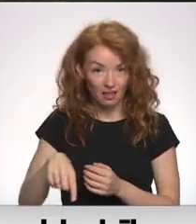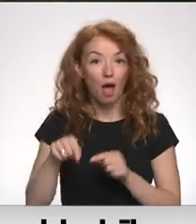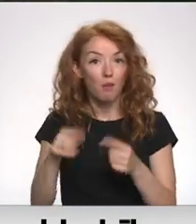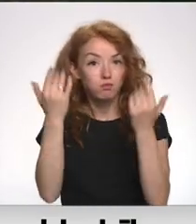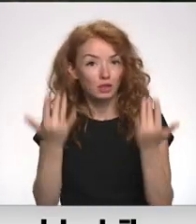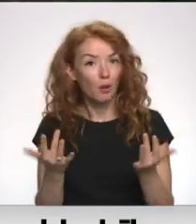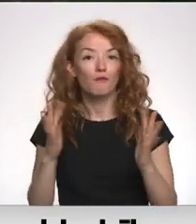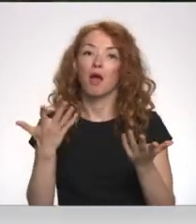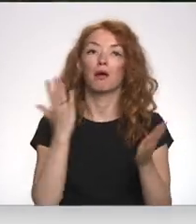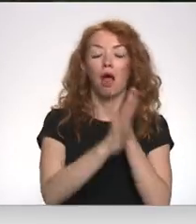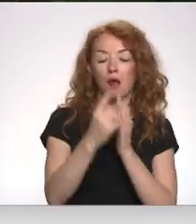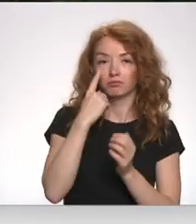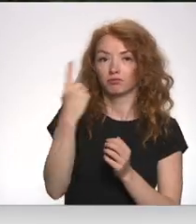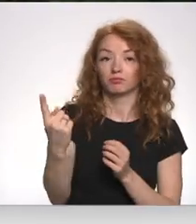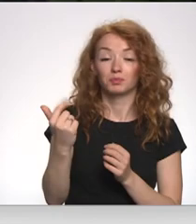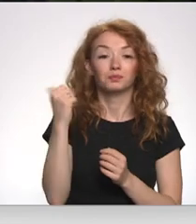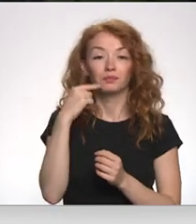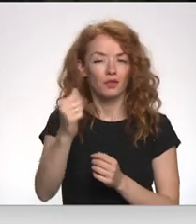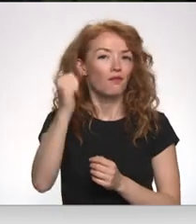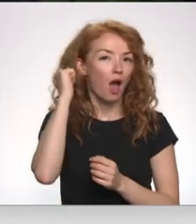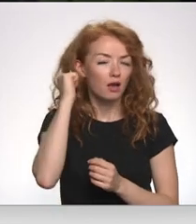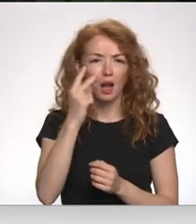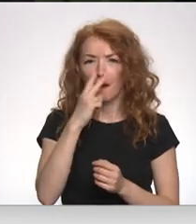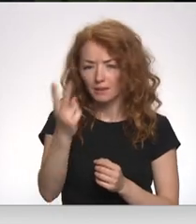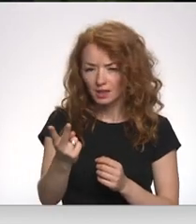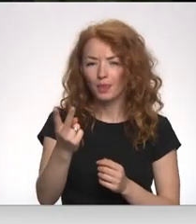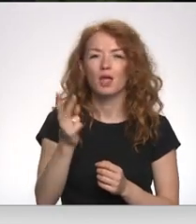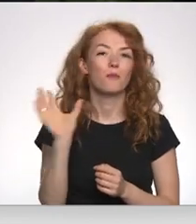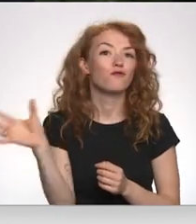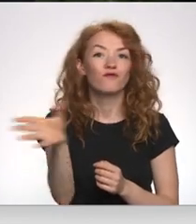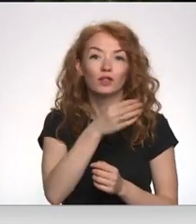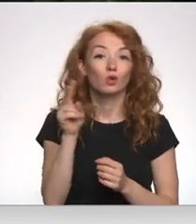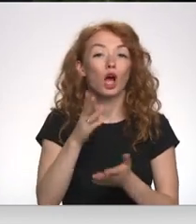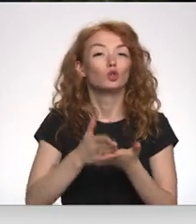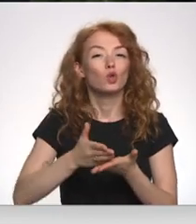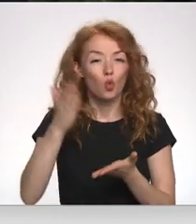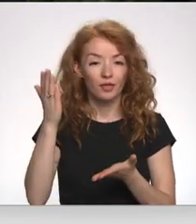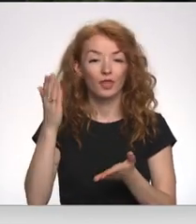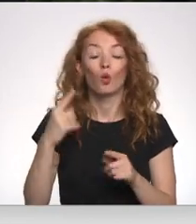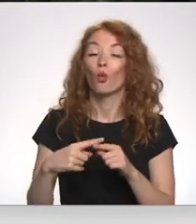gājāt? Nu, vakar mēs apskatījām viss, kas šeit notika, un